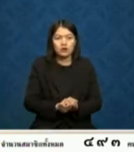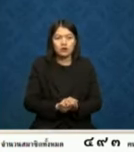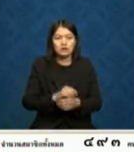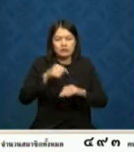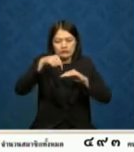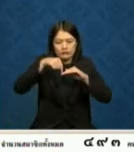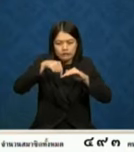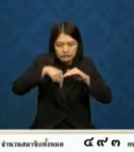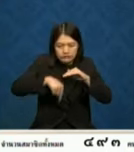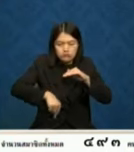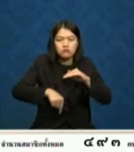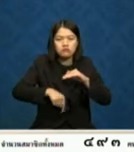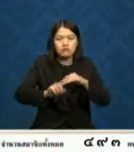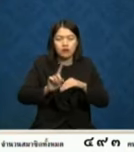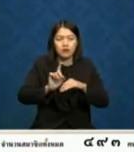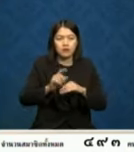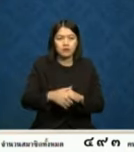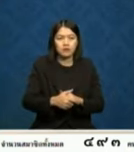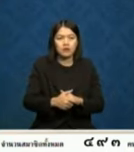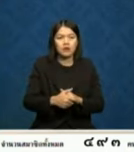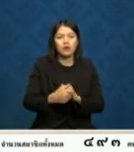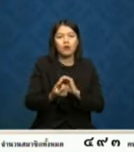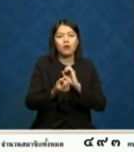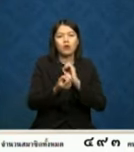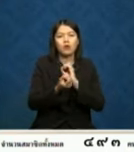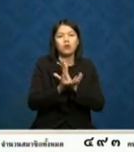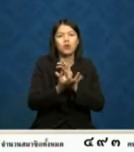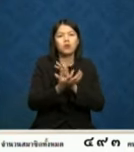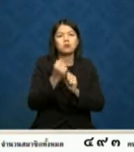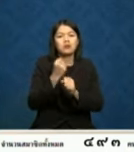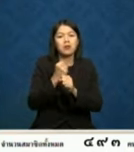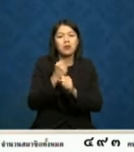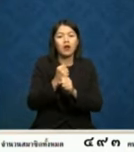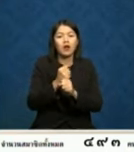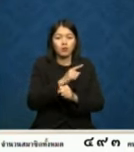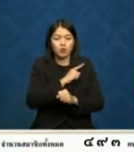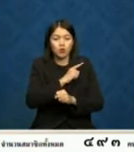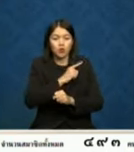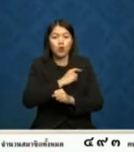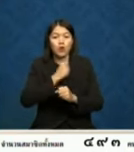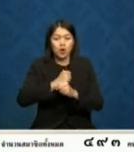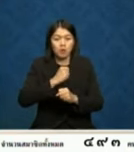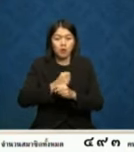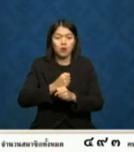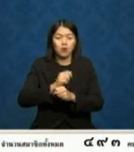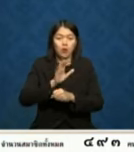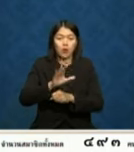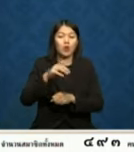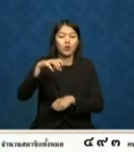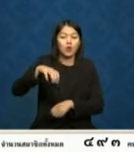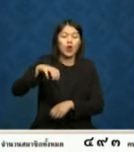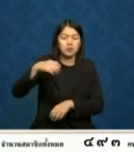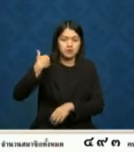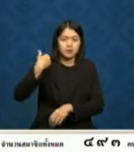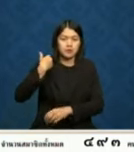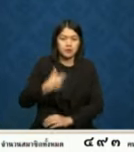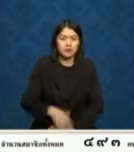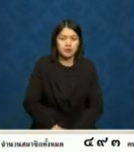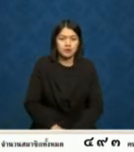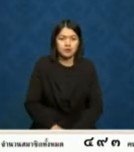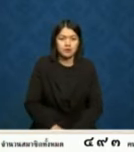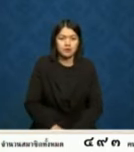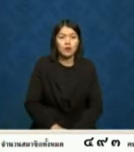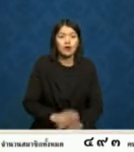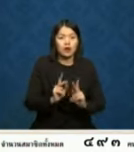ลึกนะครับและจะเป็นจะมีผลกระทบกับการปฏิบัติภารกิจและการดำเนินงานของทางหน่วยงานค่อนข้างมากนะครับทาง